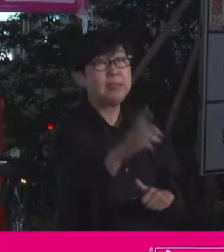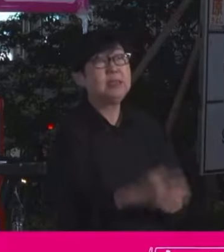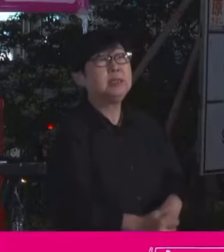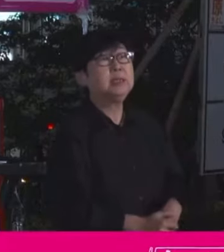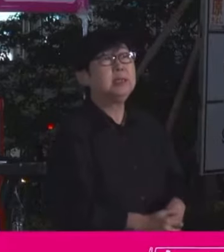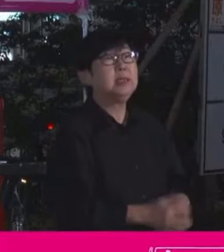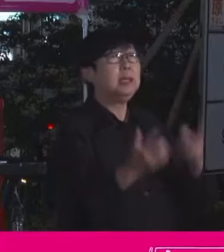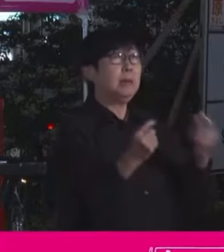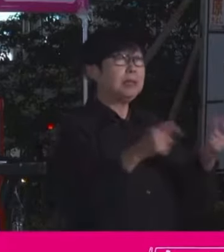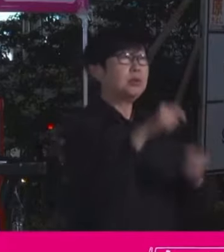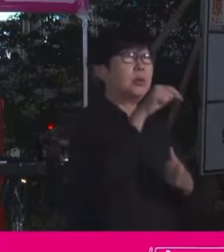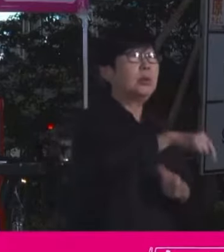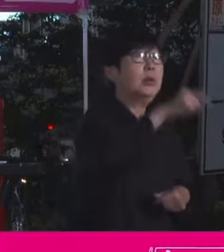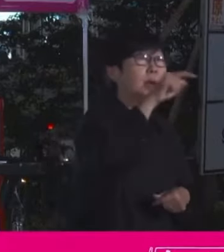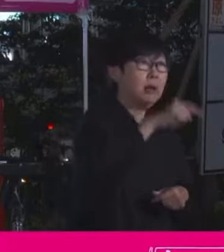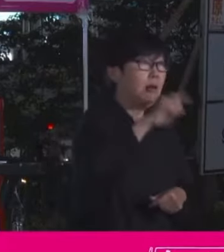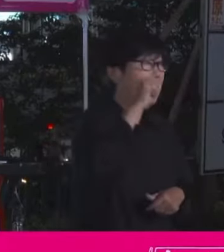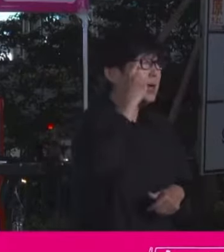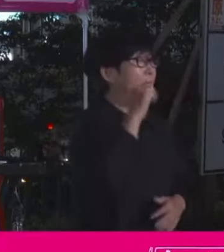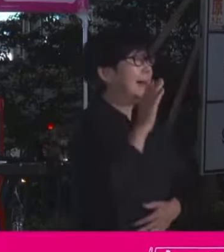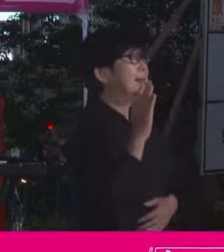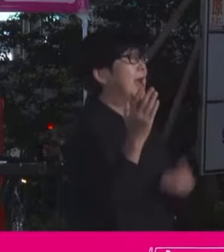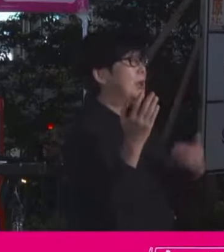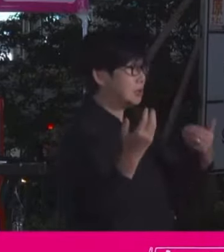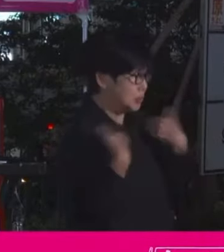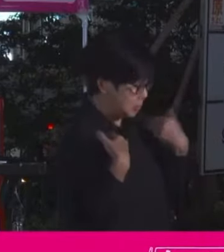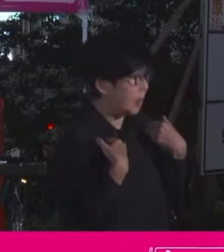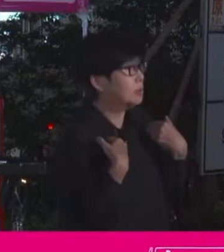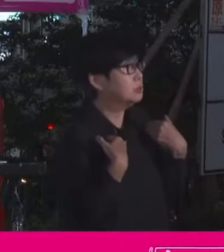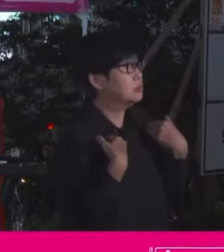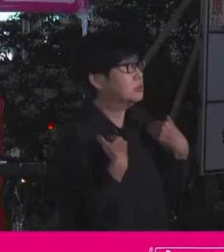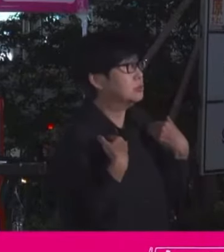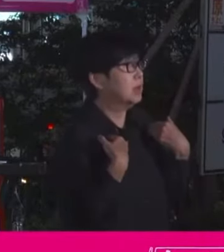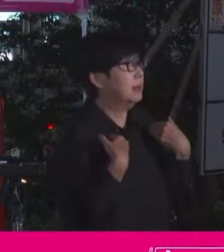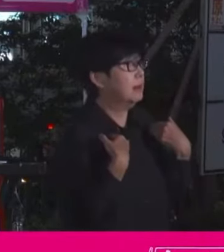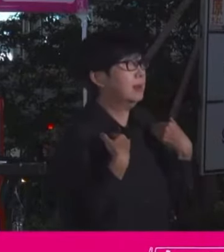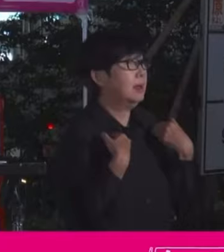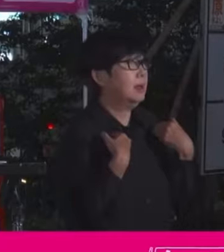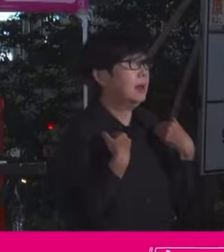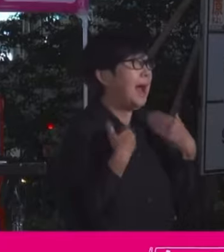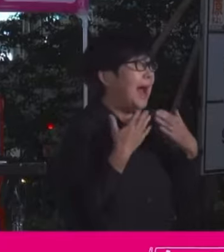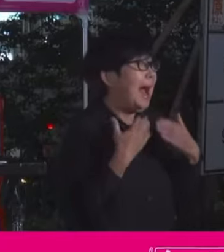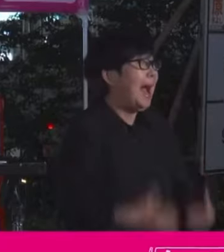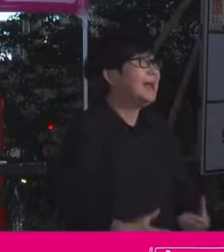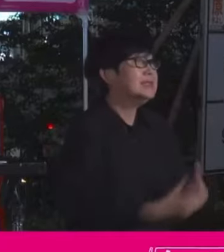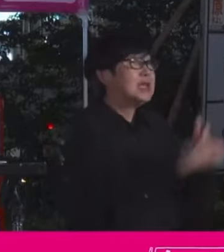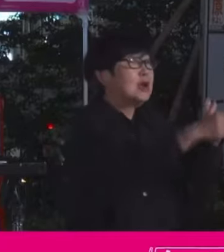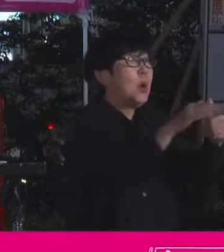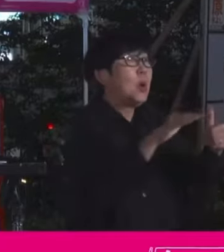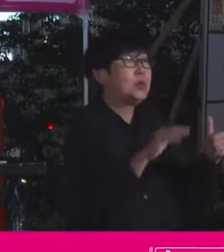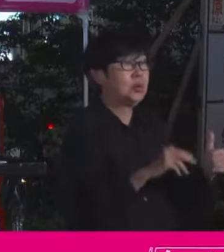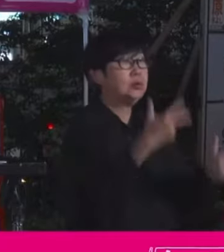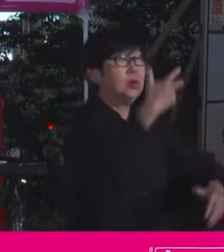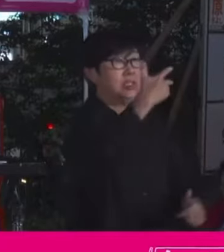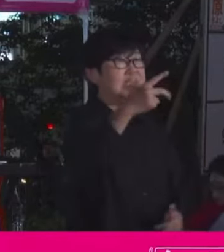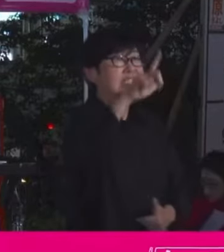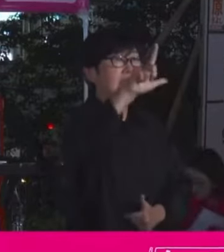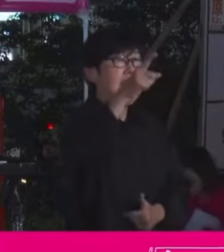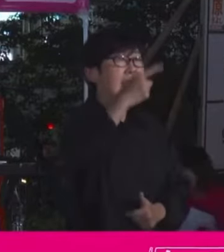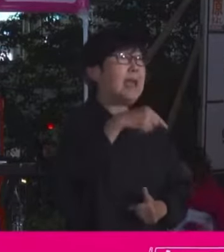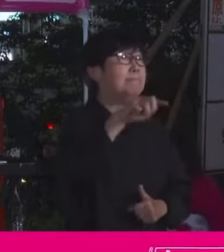それを考えないと、いわゆるあの安全保障のジレンマといって、例えば